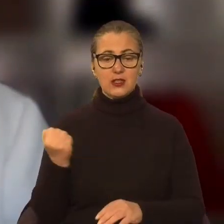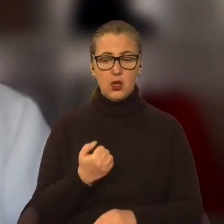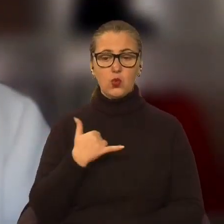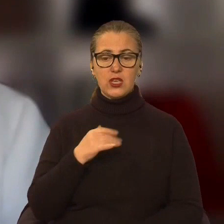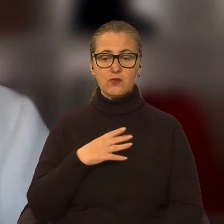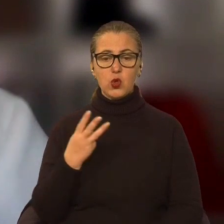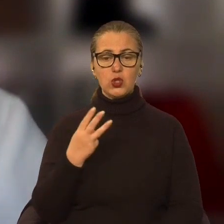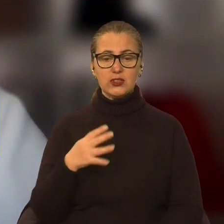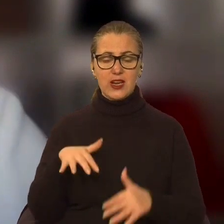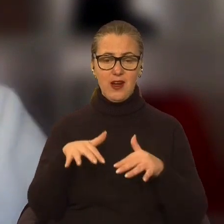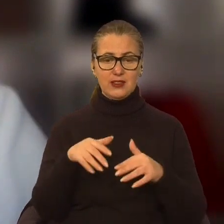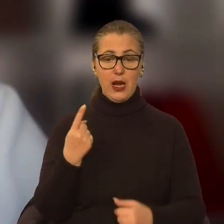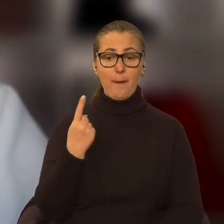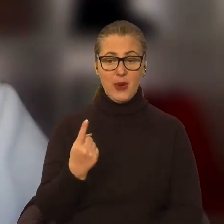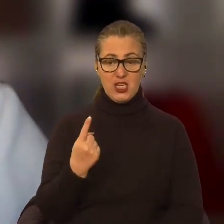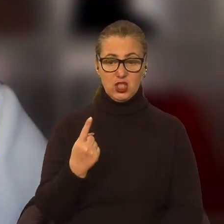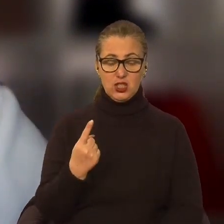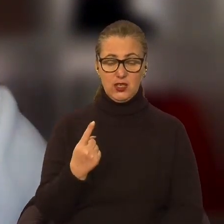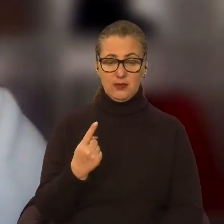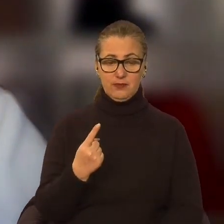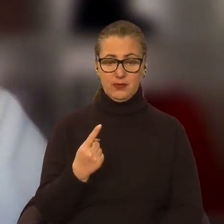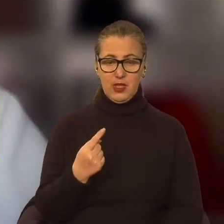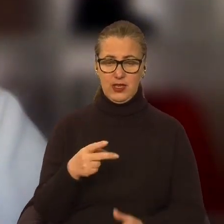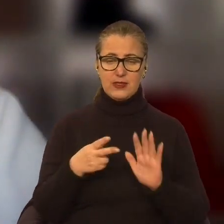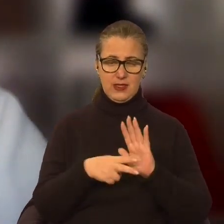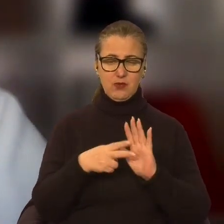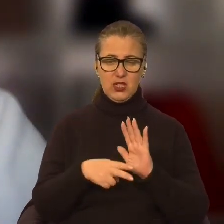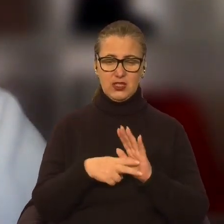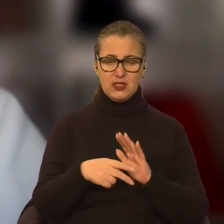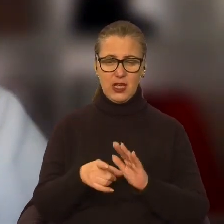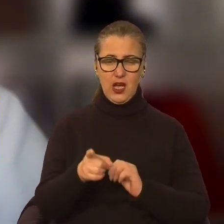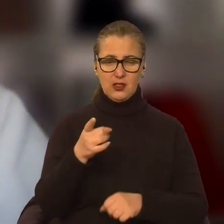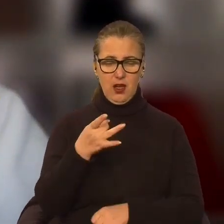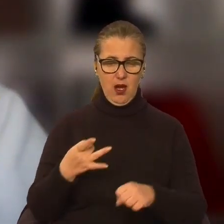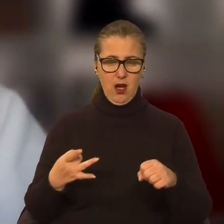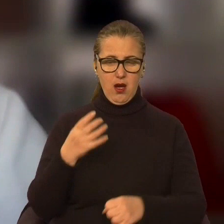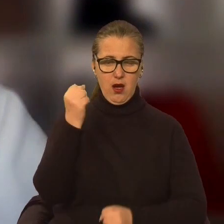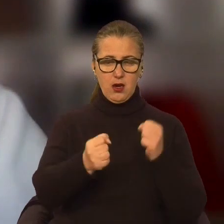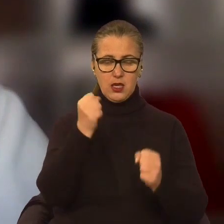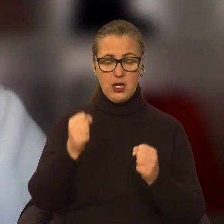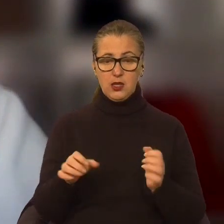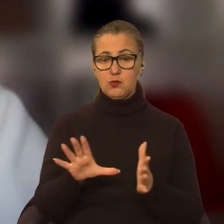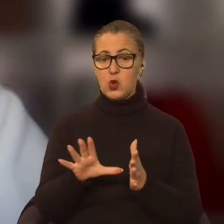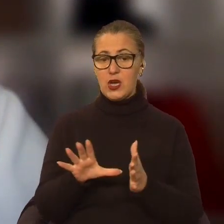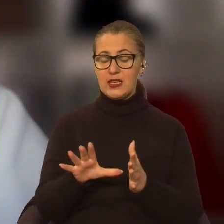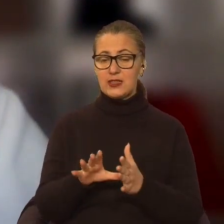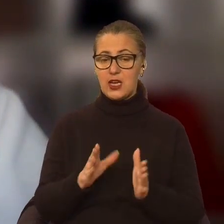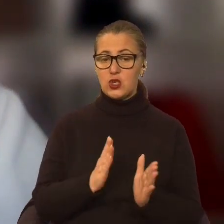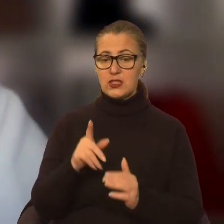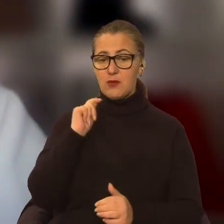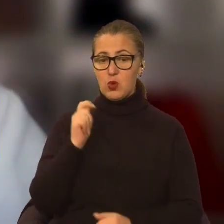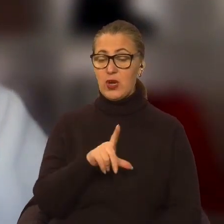перша масована атака 70 важких ракет було випущено по українській енергосистемі в понеділок